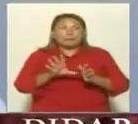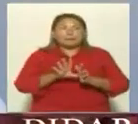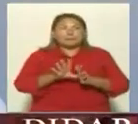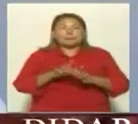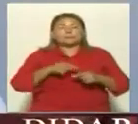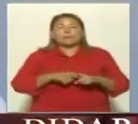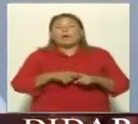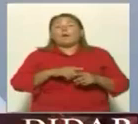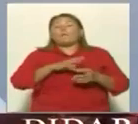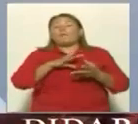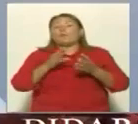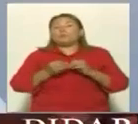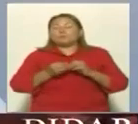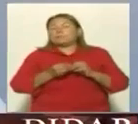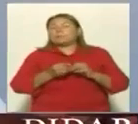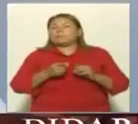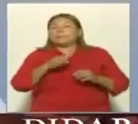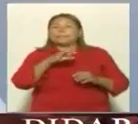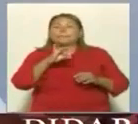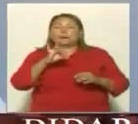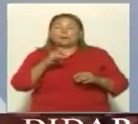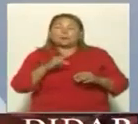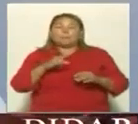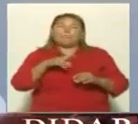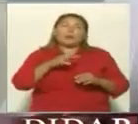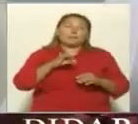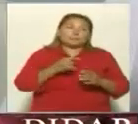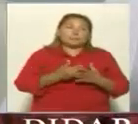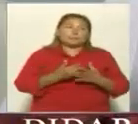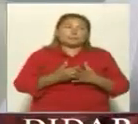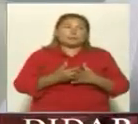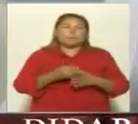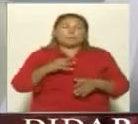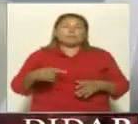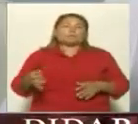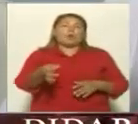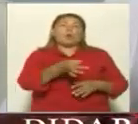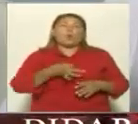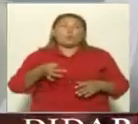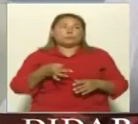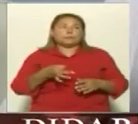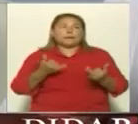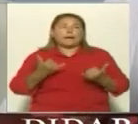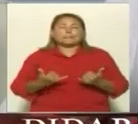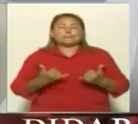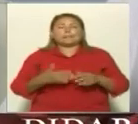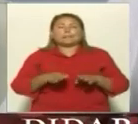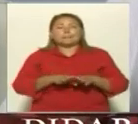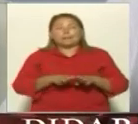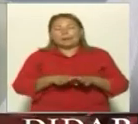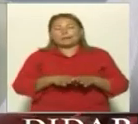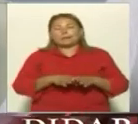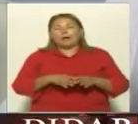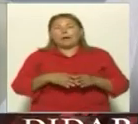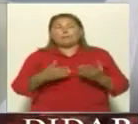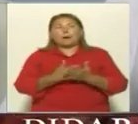техникасы, магистральдық желілер және инфрақұрылым және көлік имараттары. Маңғыстау облысына қазіргі таңда ақпараттық